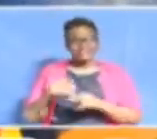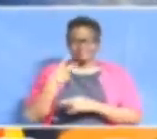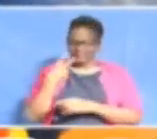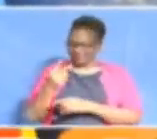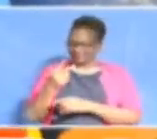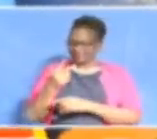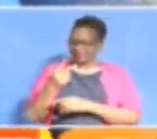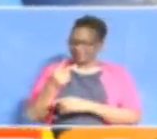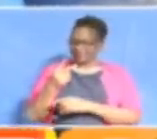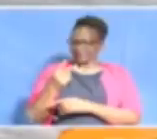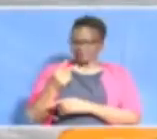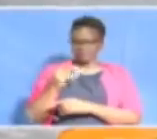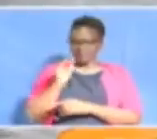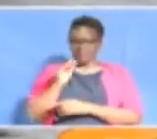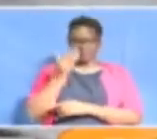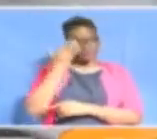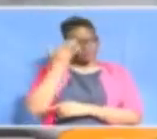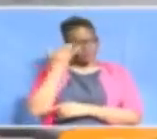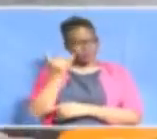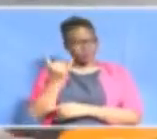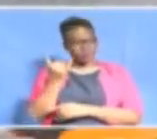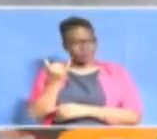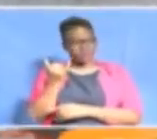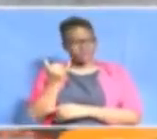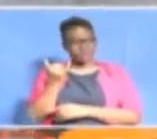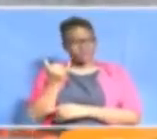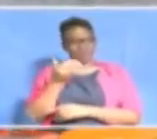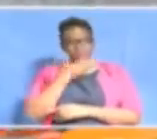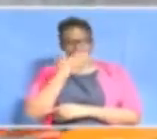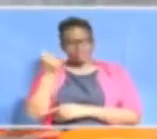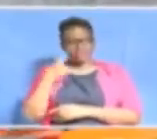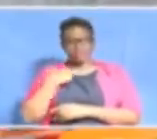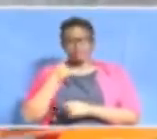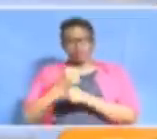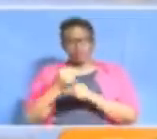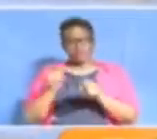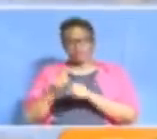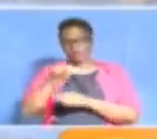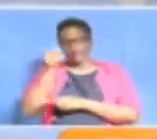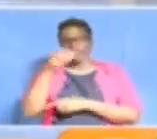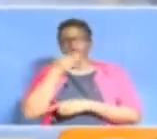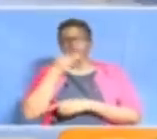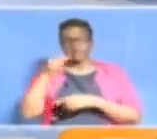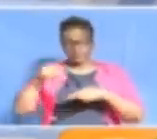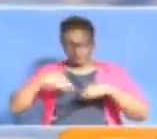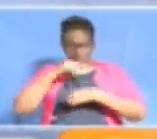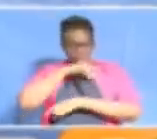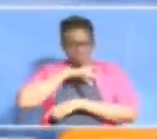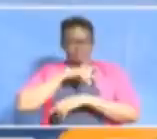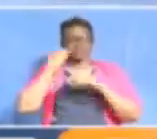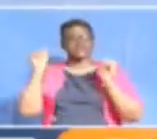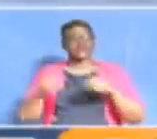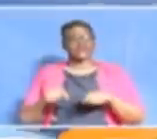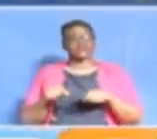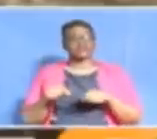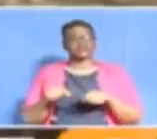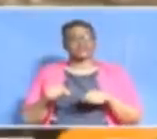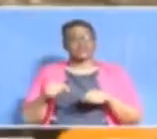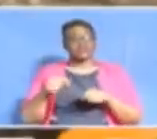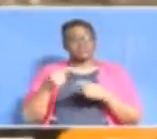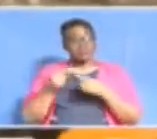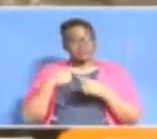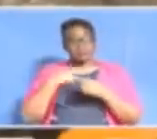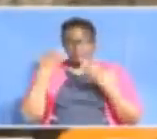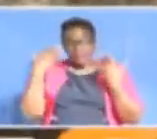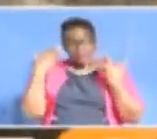Nikauliza si afadhali nivae rongi nitokezee kama wanaume wale wengine na nitapata pesa yangu. Na sikujua punda huongereshwa.